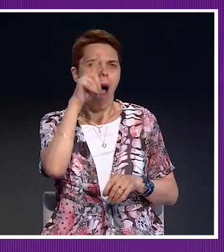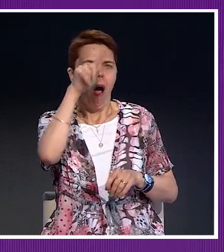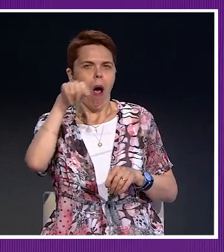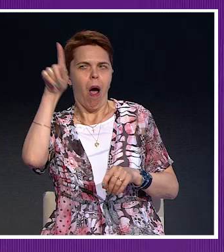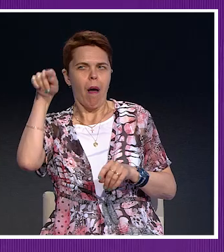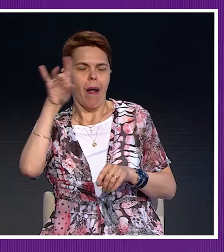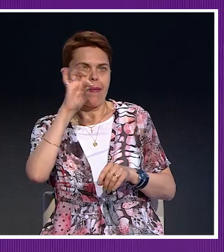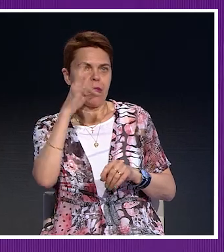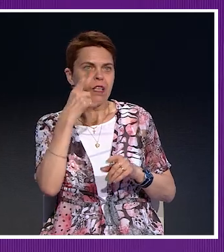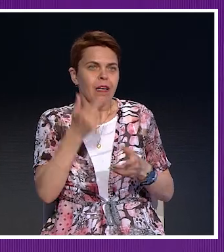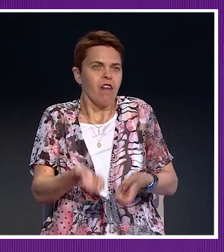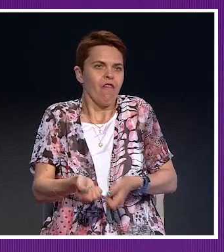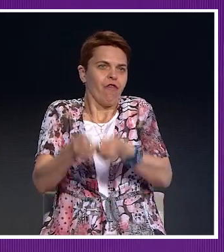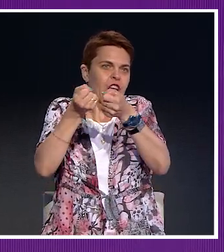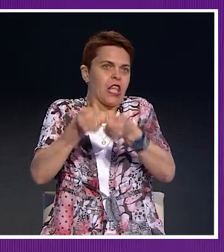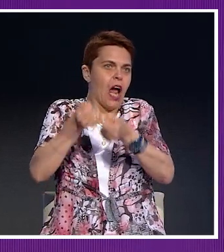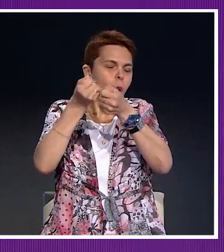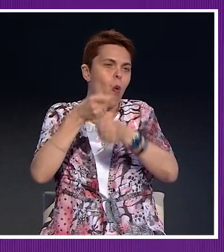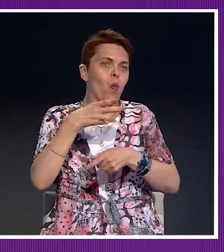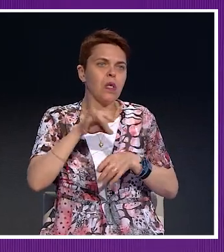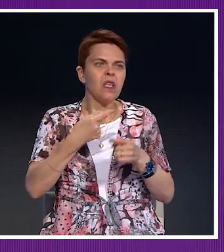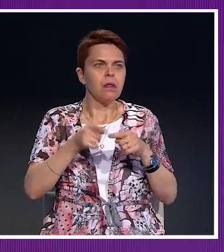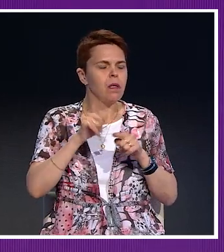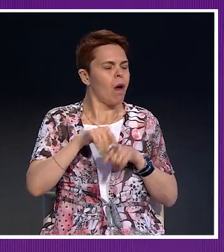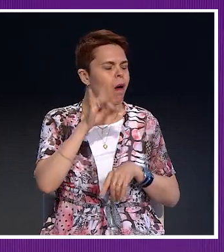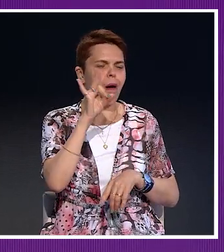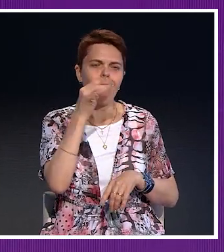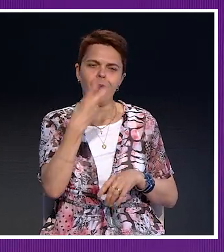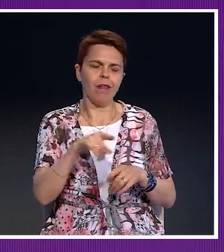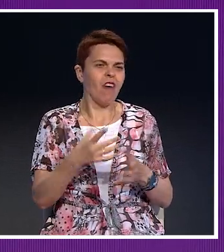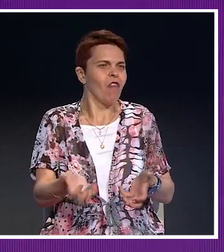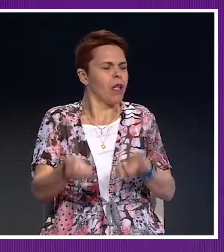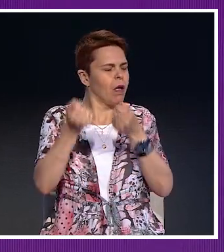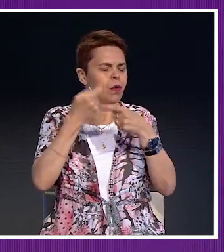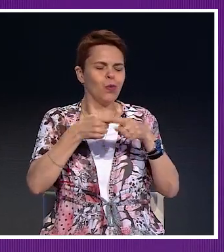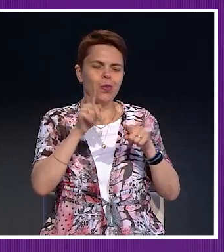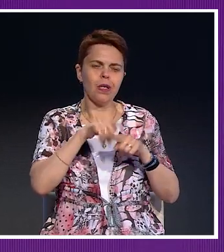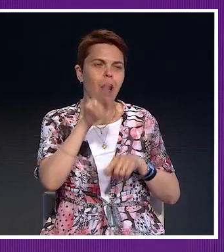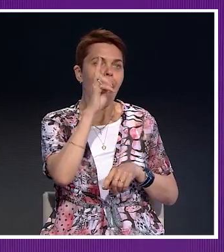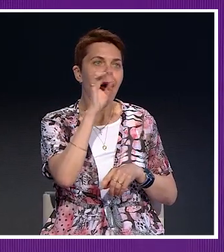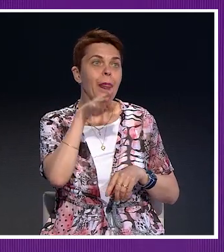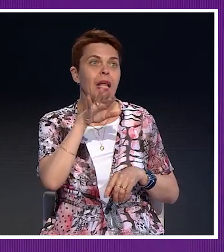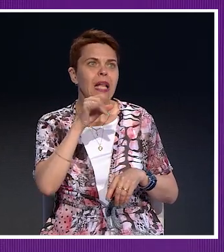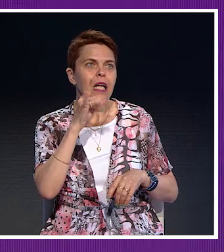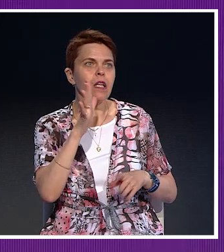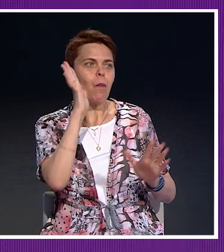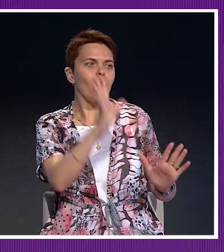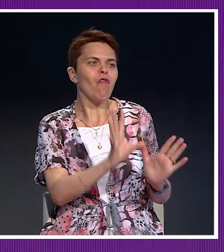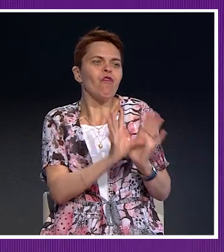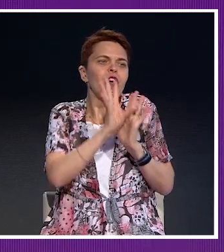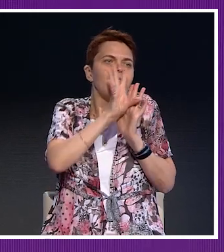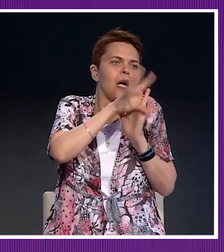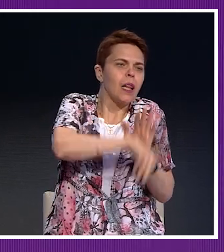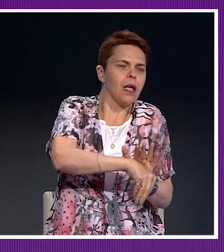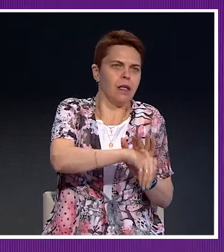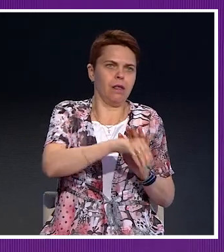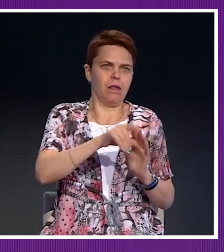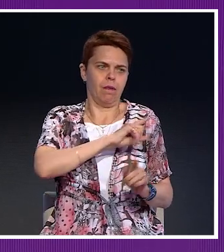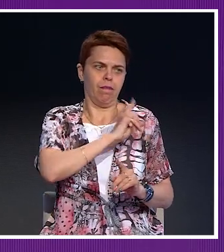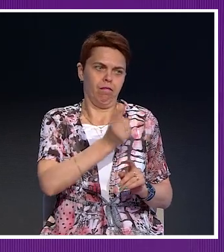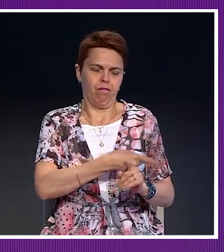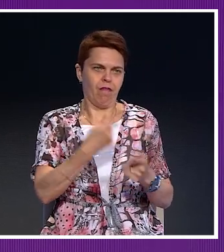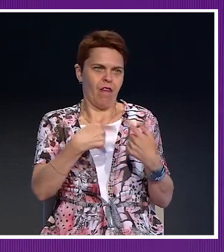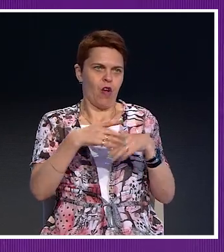кому рейтинги треба буде витягувати, тому що витягування рейтингів буде відбуватися за рахунок кандидатів. Кандидати мають вкластися дуже серйозно в